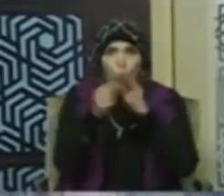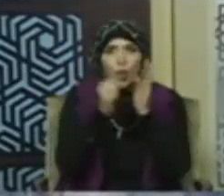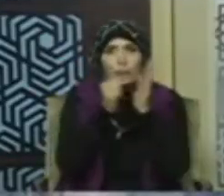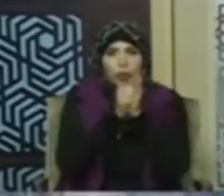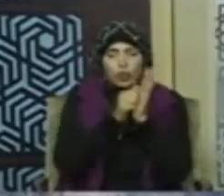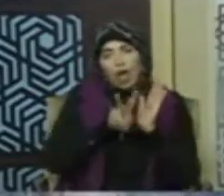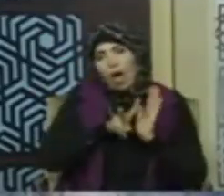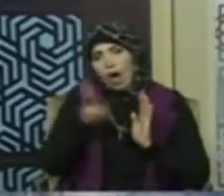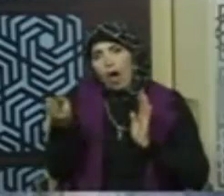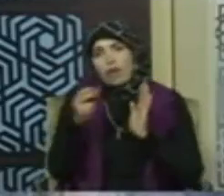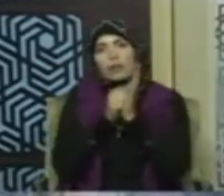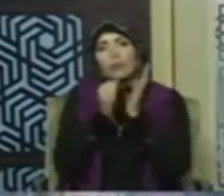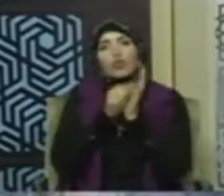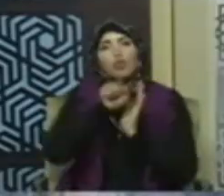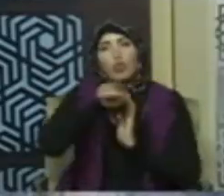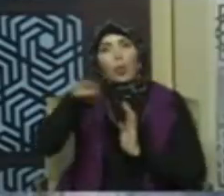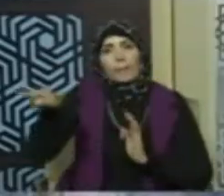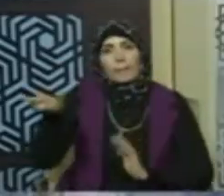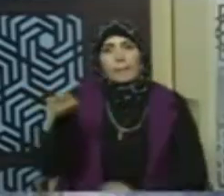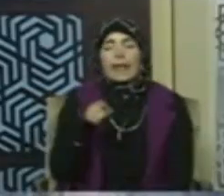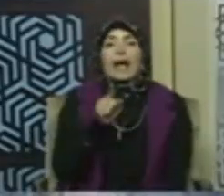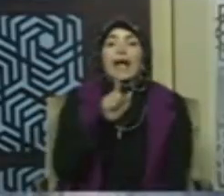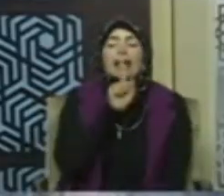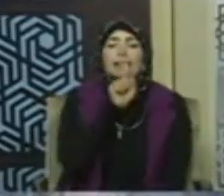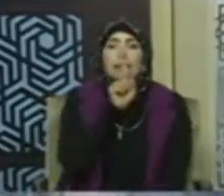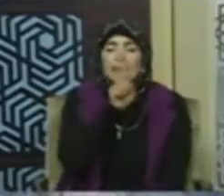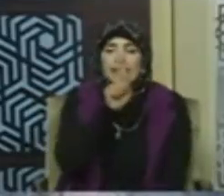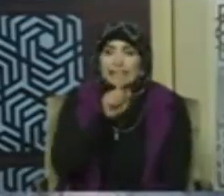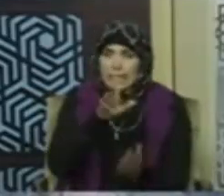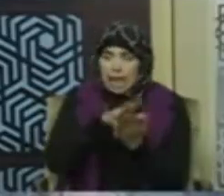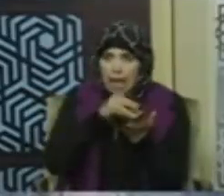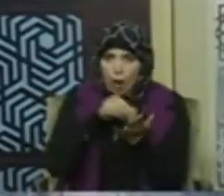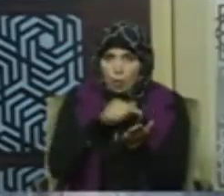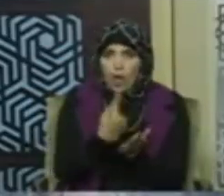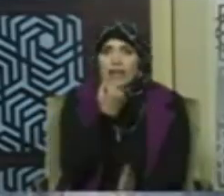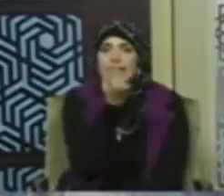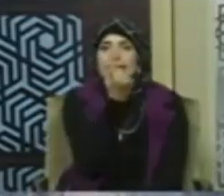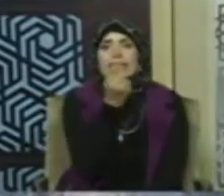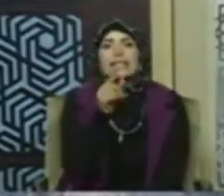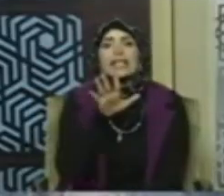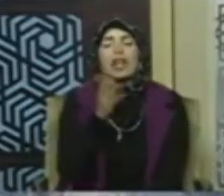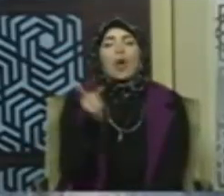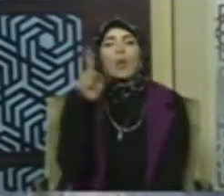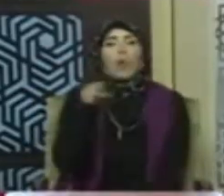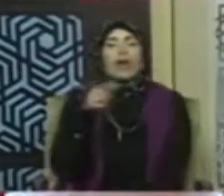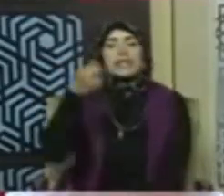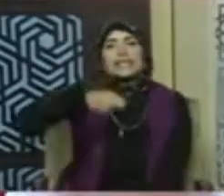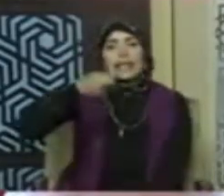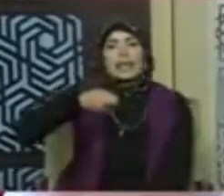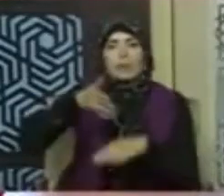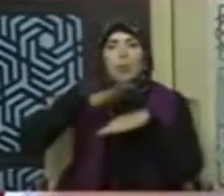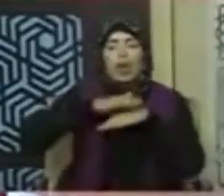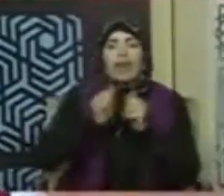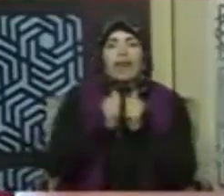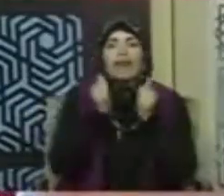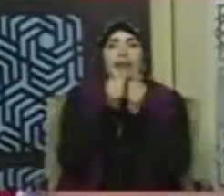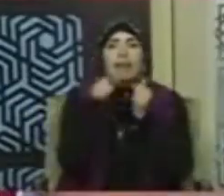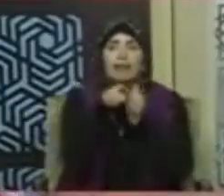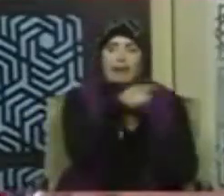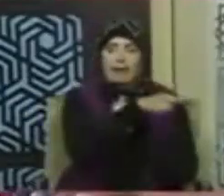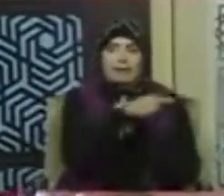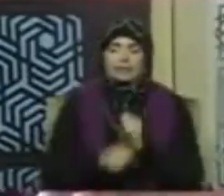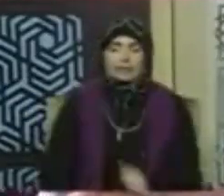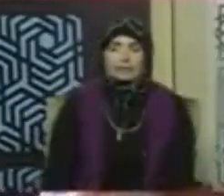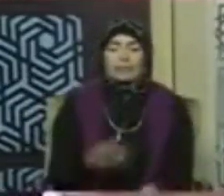بيوتا غير بيوتكم حتى تستأنسوا وتسلموا على أهلها. هذا